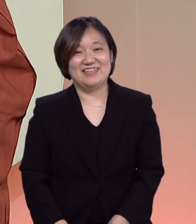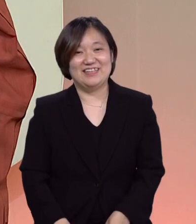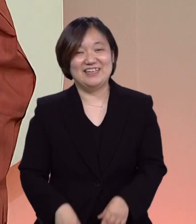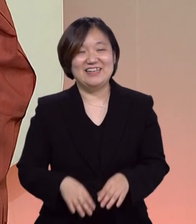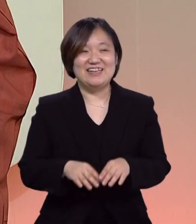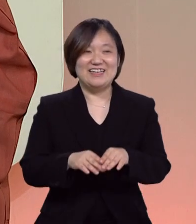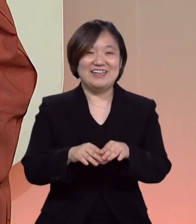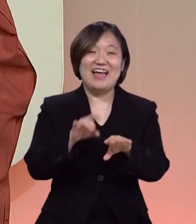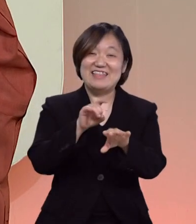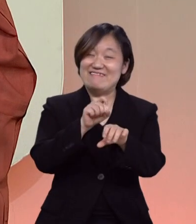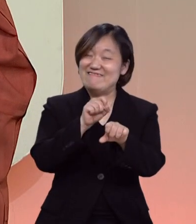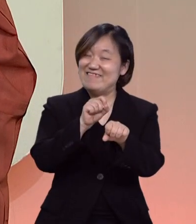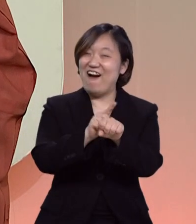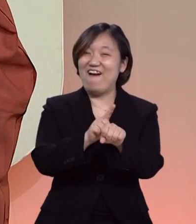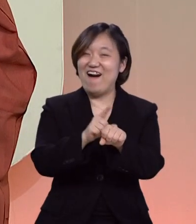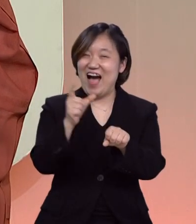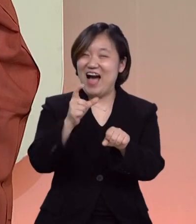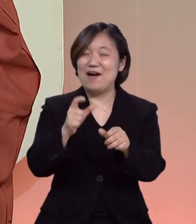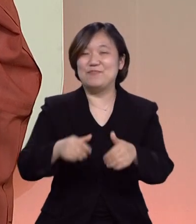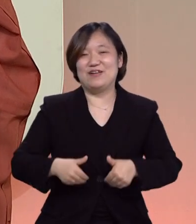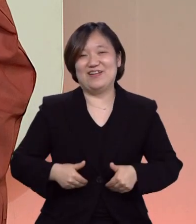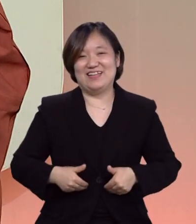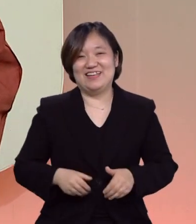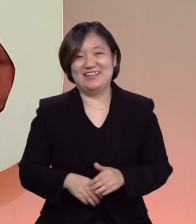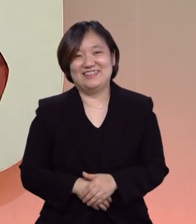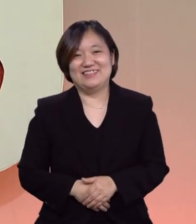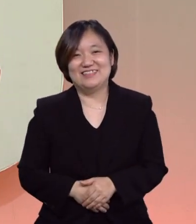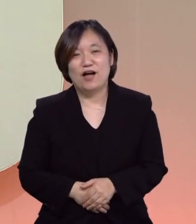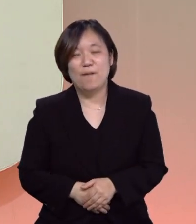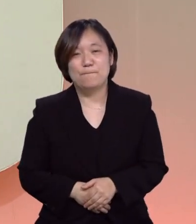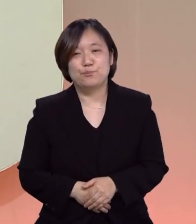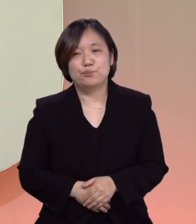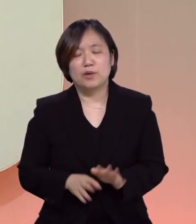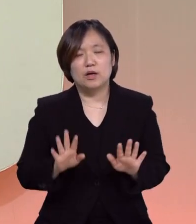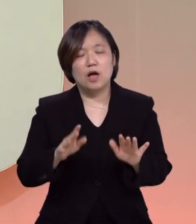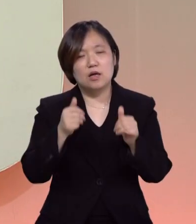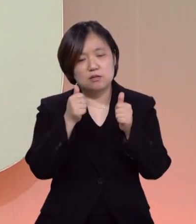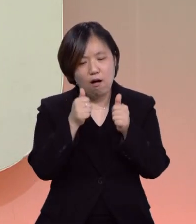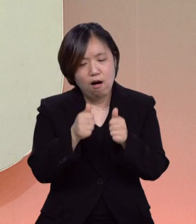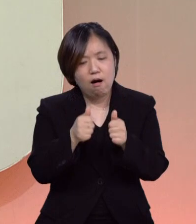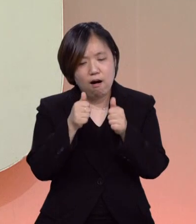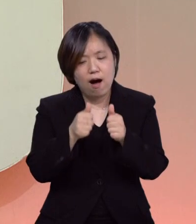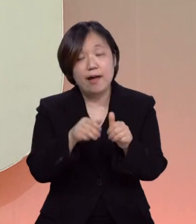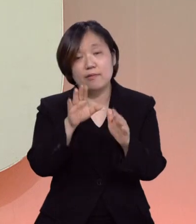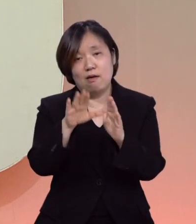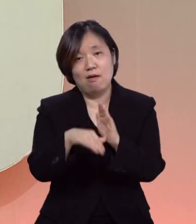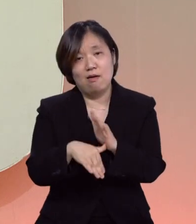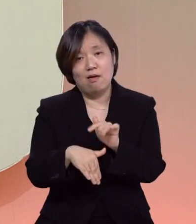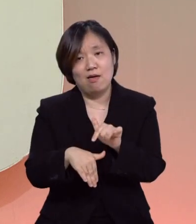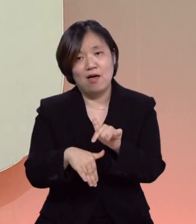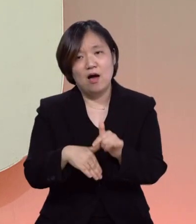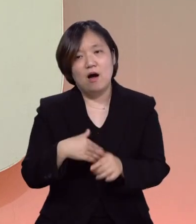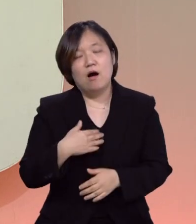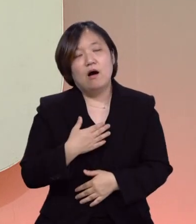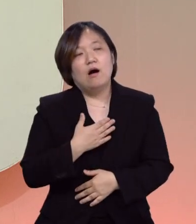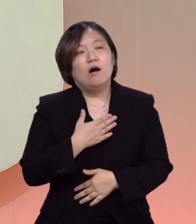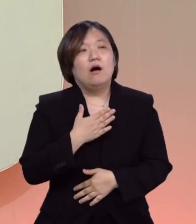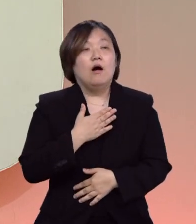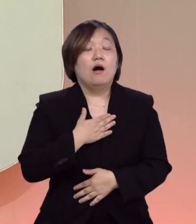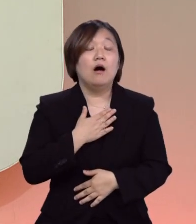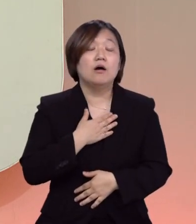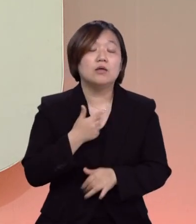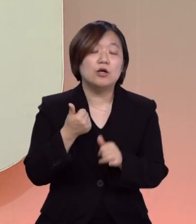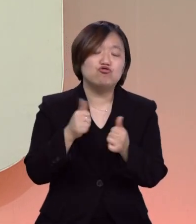없어 가지고 여하튼 그렇게 이제 막 절을 하는데 나 죽는다 나 죽는다